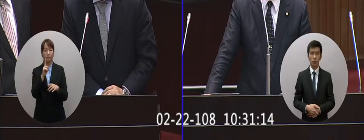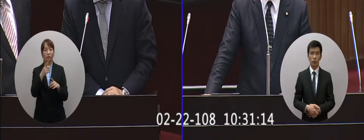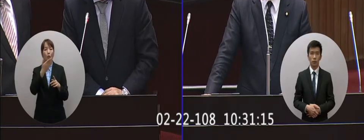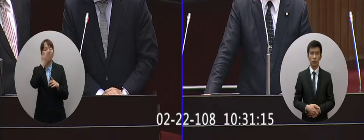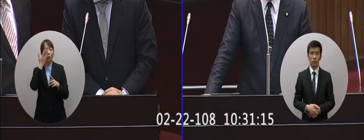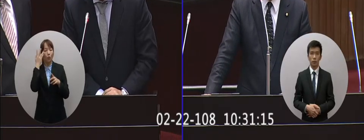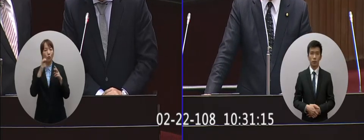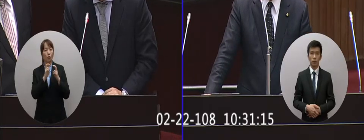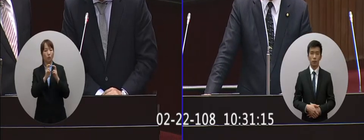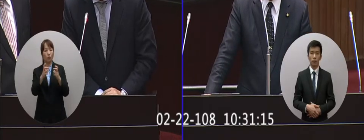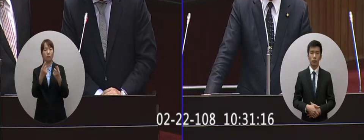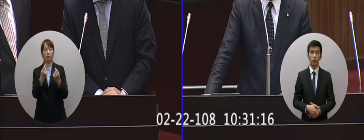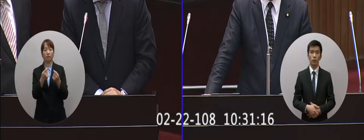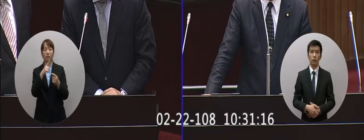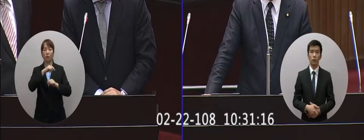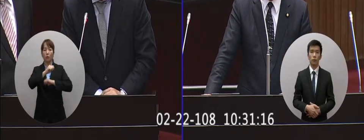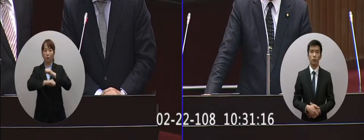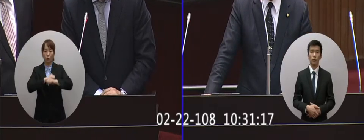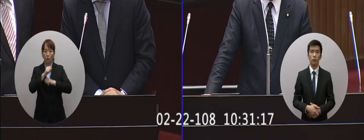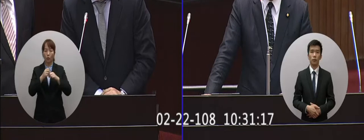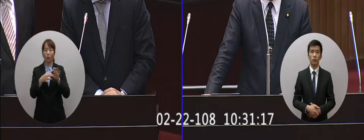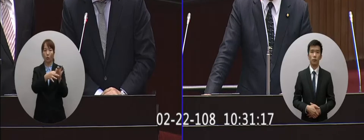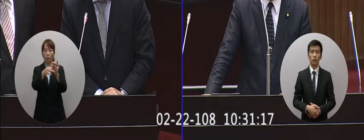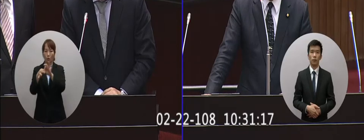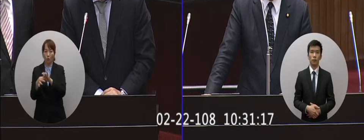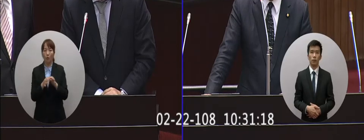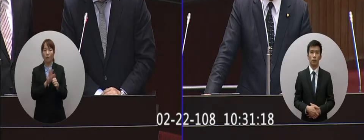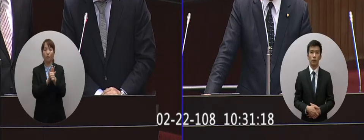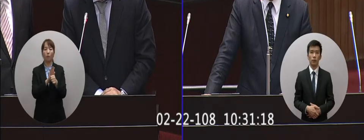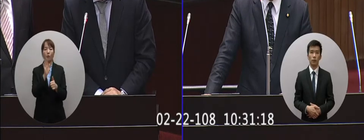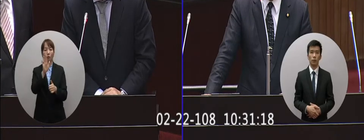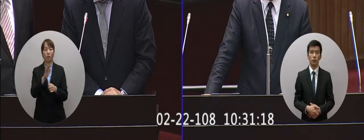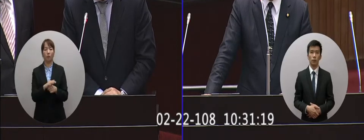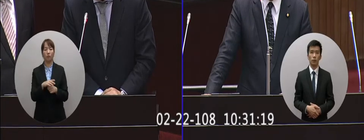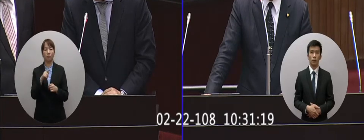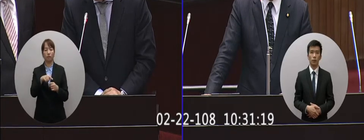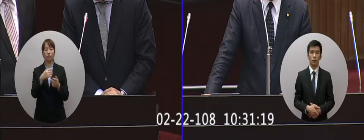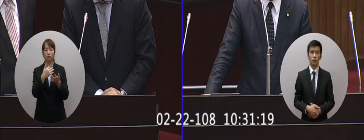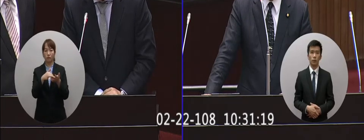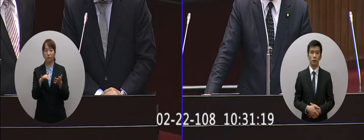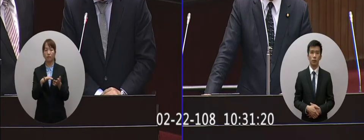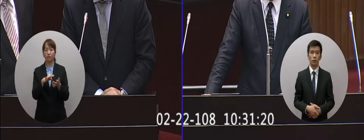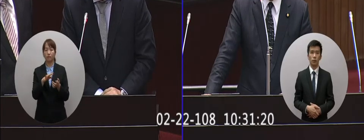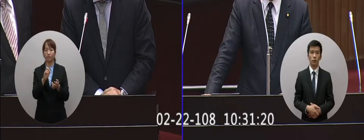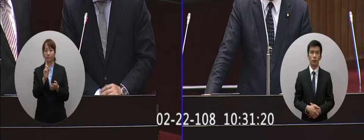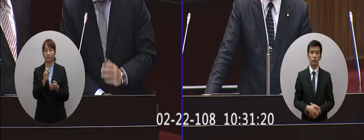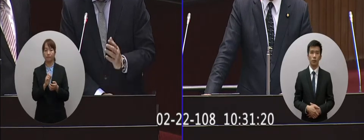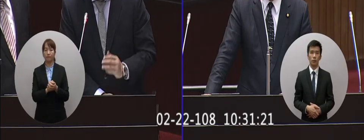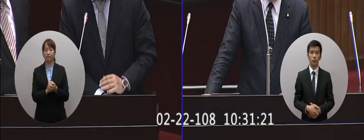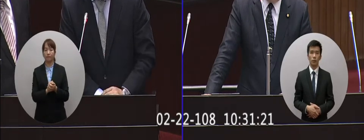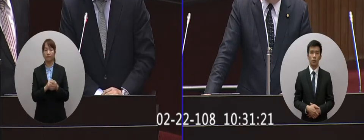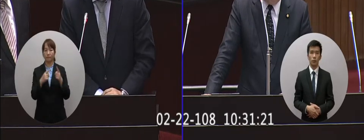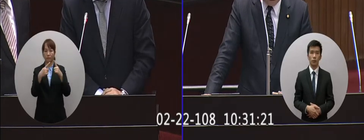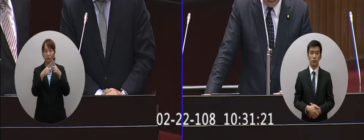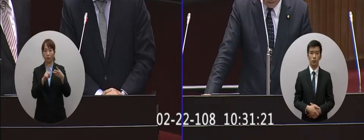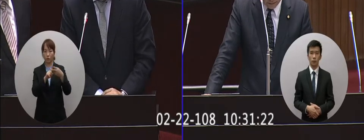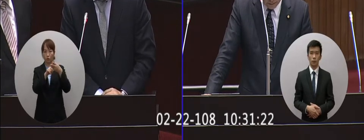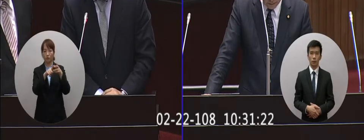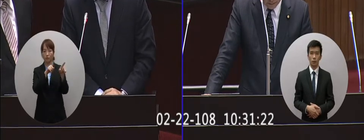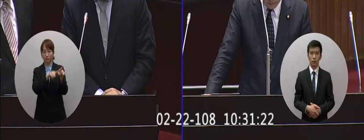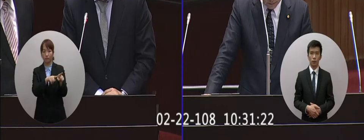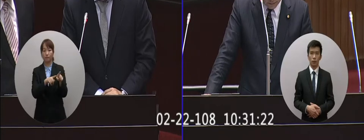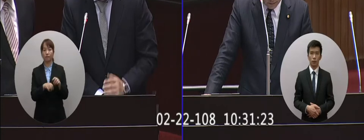观光线，它更是生活圈串联起来哈，一个可以说以人为本的